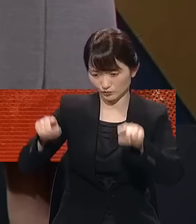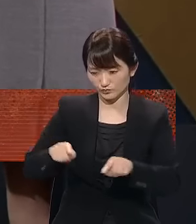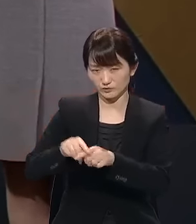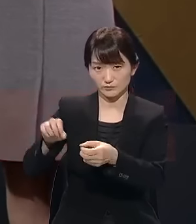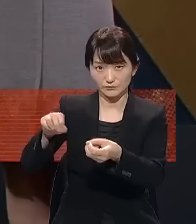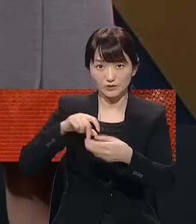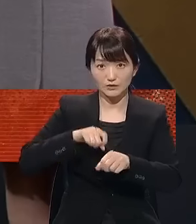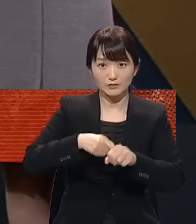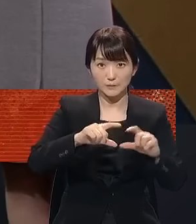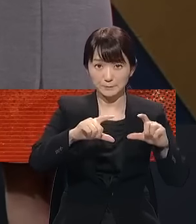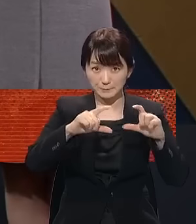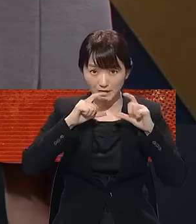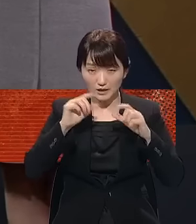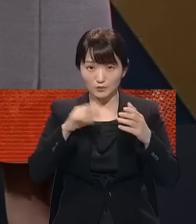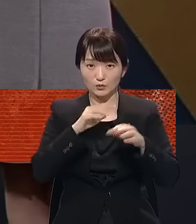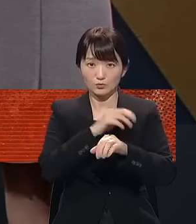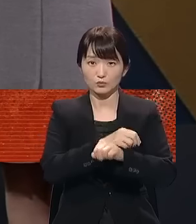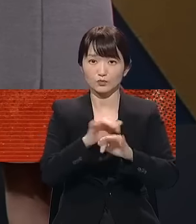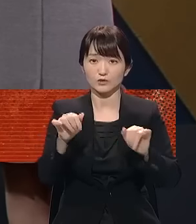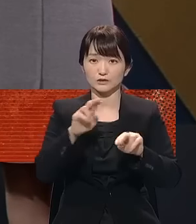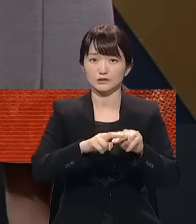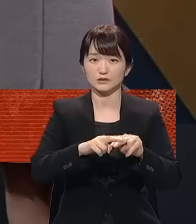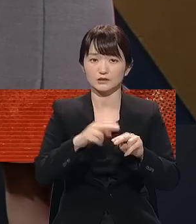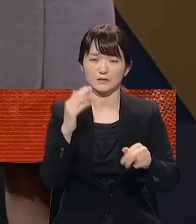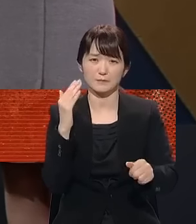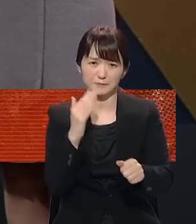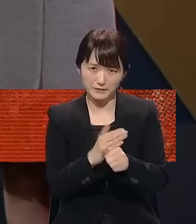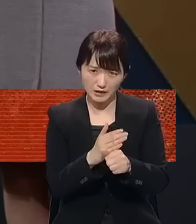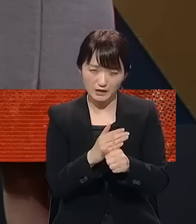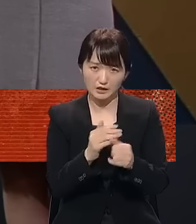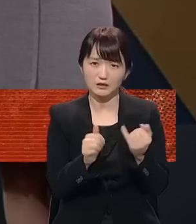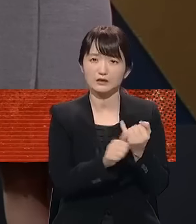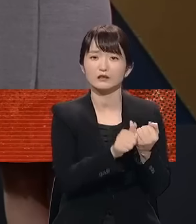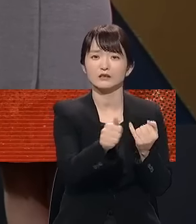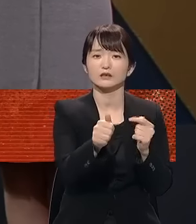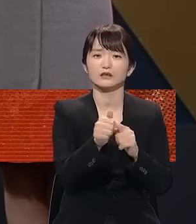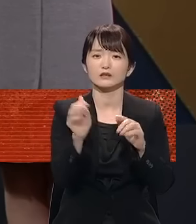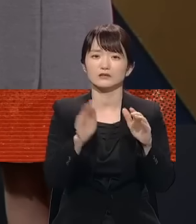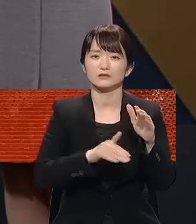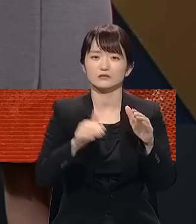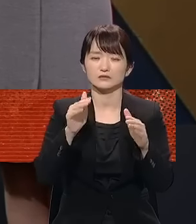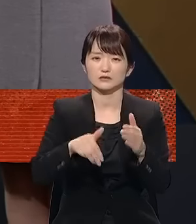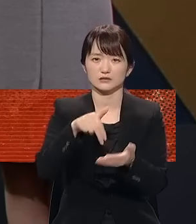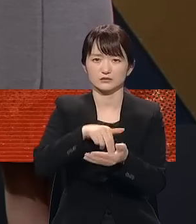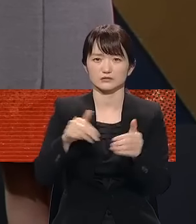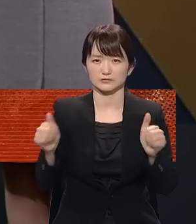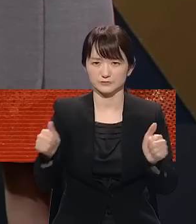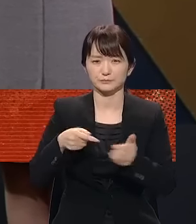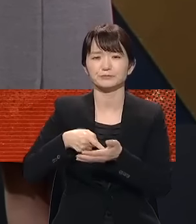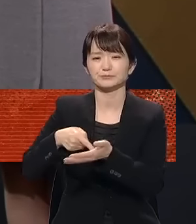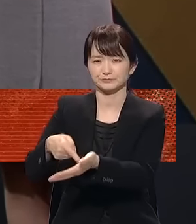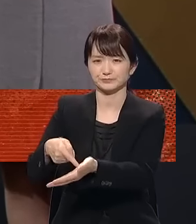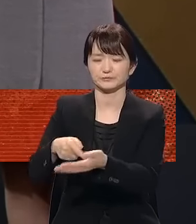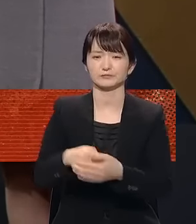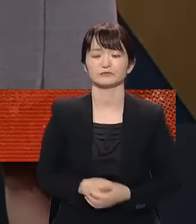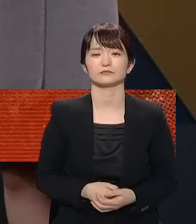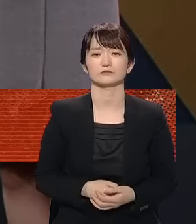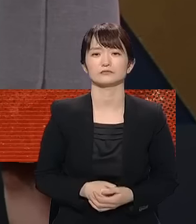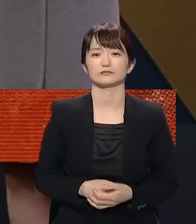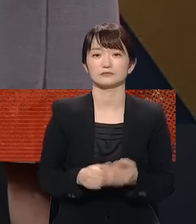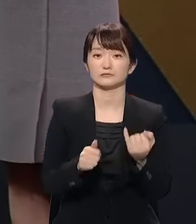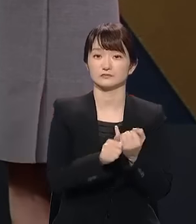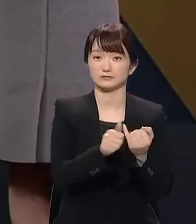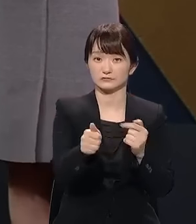받게 된다면 공무원까지 잃게 될 상황 남편은 결 정식 재판까지 했는데요 과연